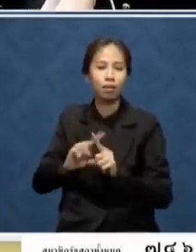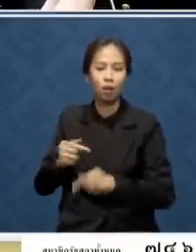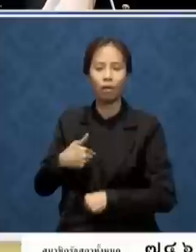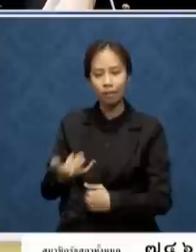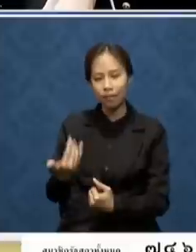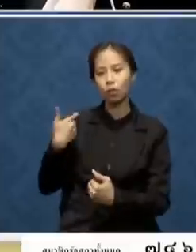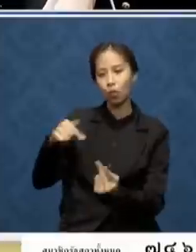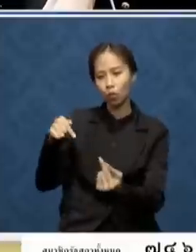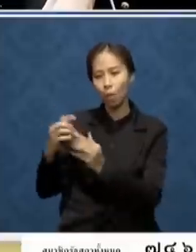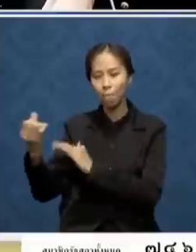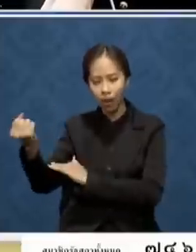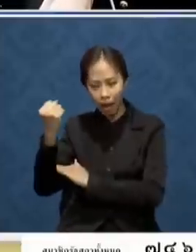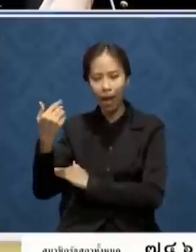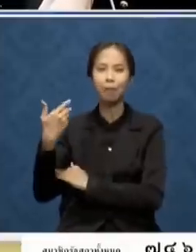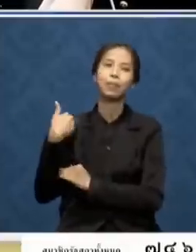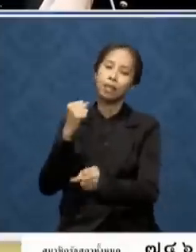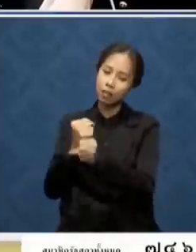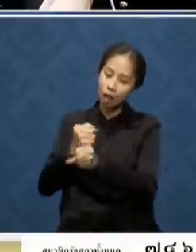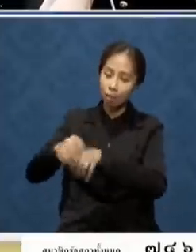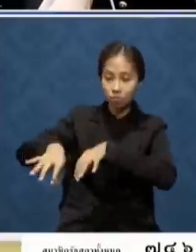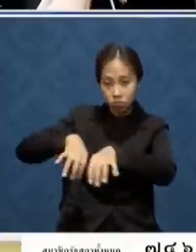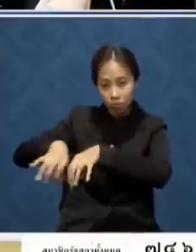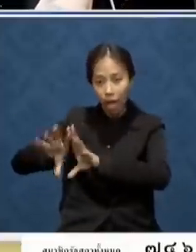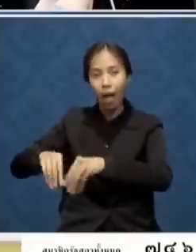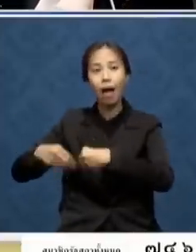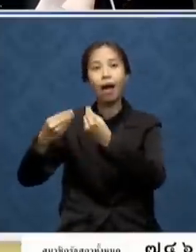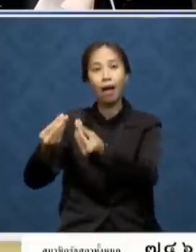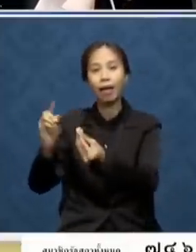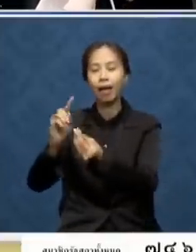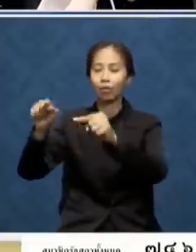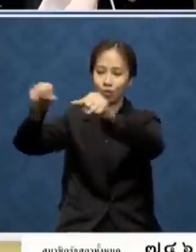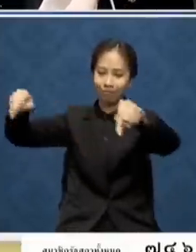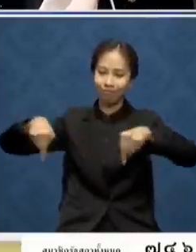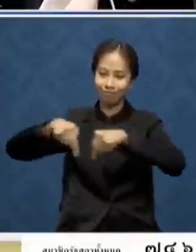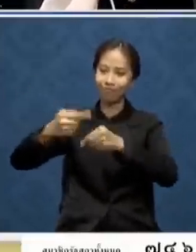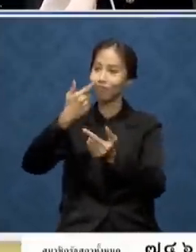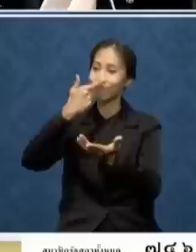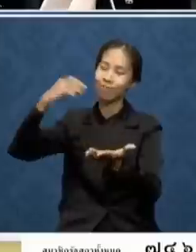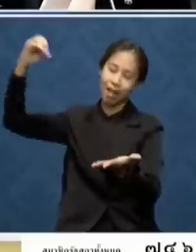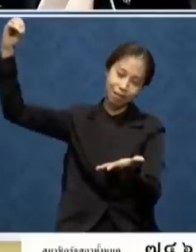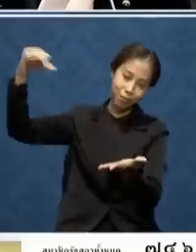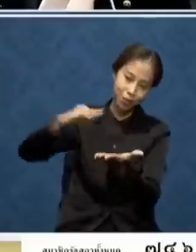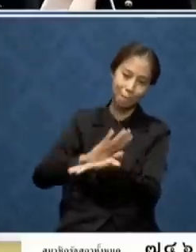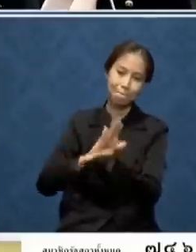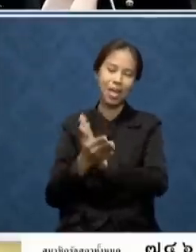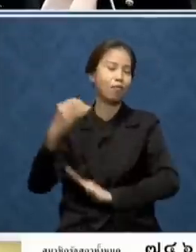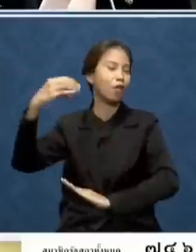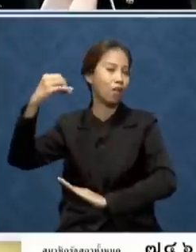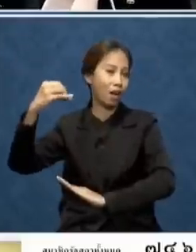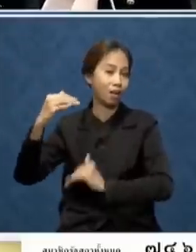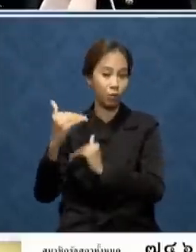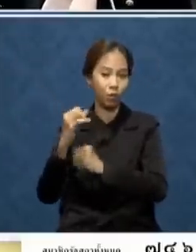งานสะอาดนะคะว่าจะติดตั้งพื้นที่ส่วนกลางให้เป็นโซลารเอ่อ Roof toทั้ง 100%ภายใน